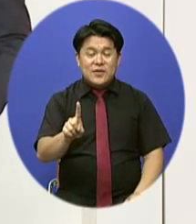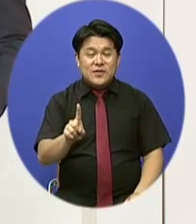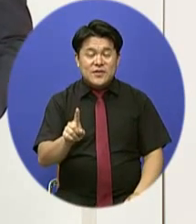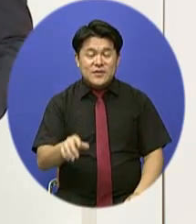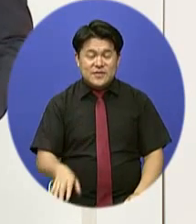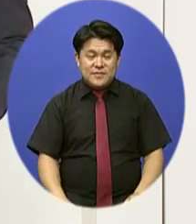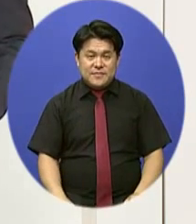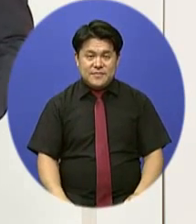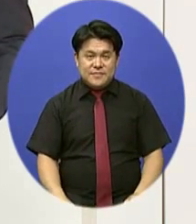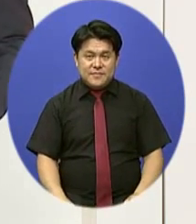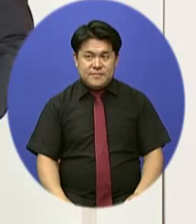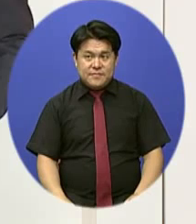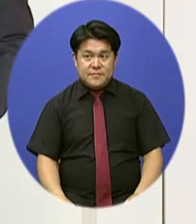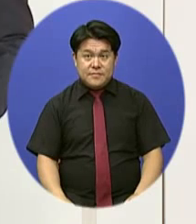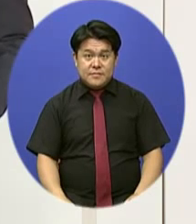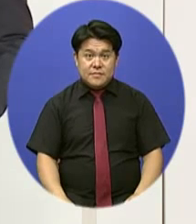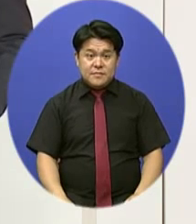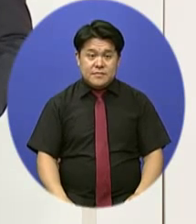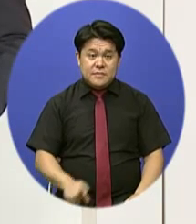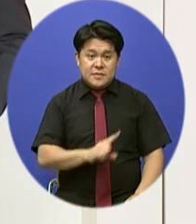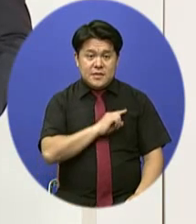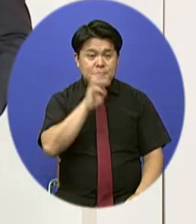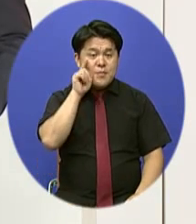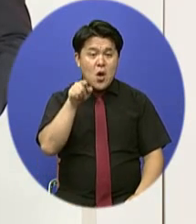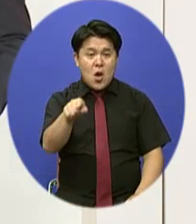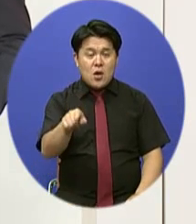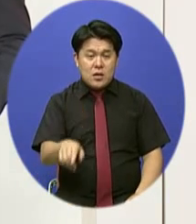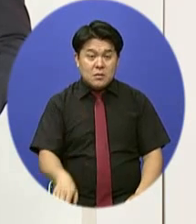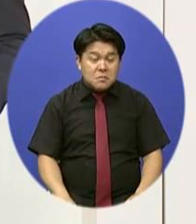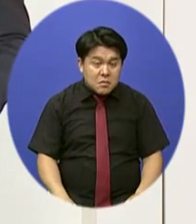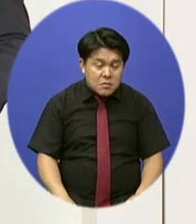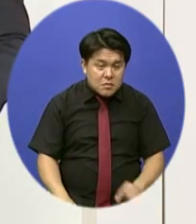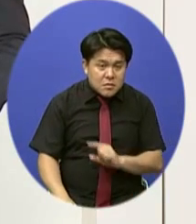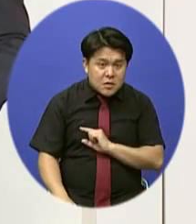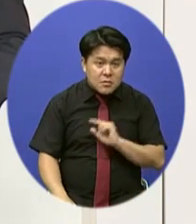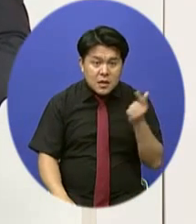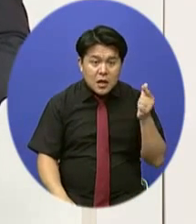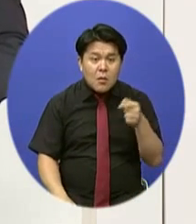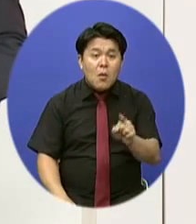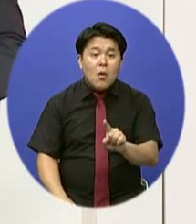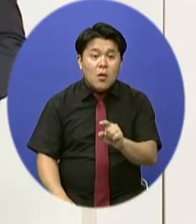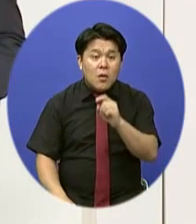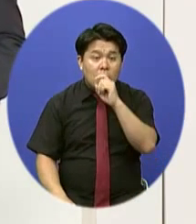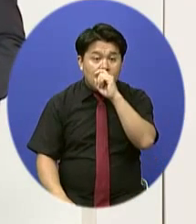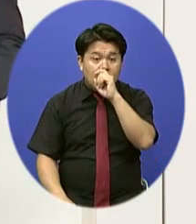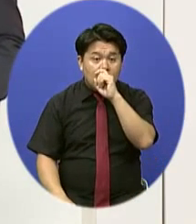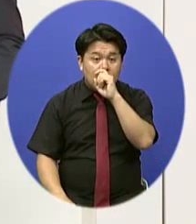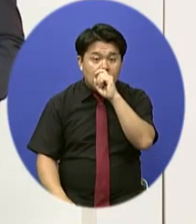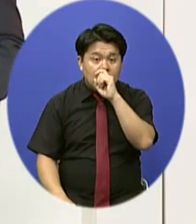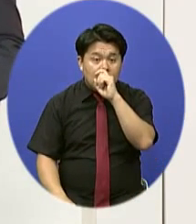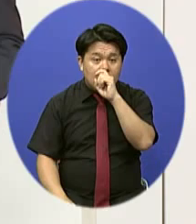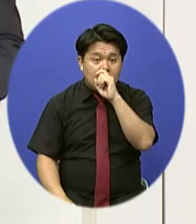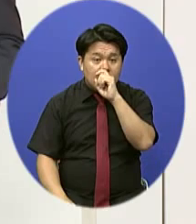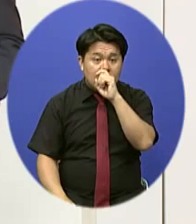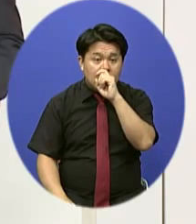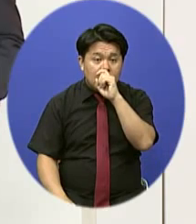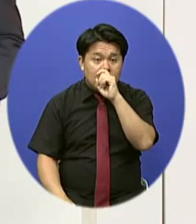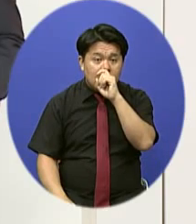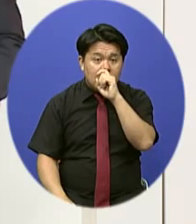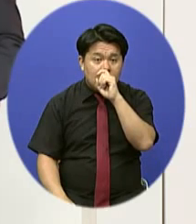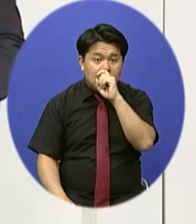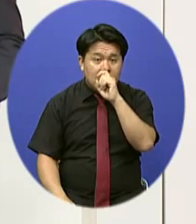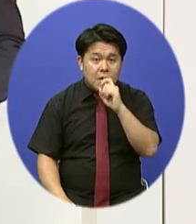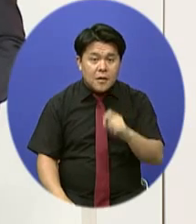일철종님이신가요? 이름이 잘못 나왔네요. 이름이, 성함이 어떻게 잘못 나왔어요? 2자, 8자